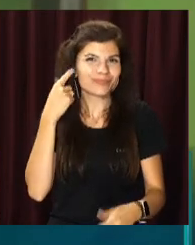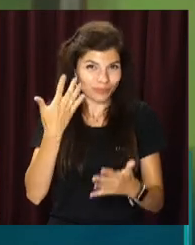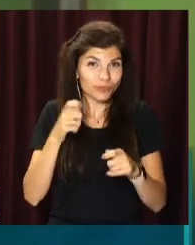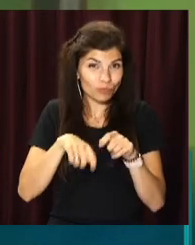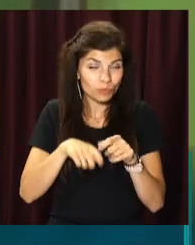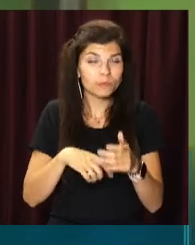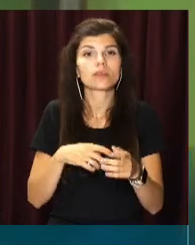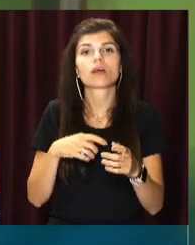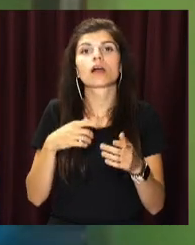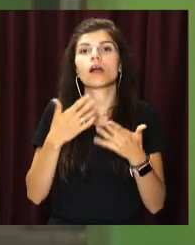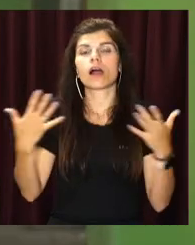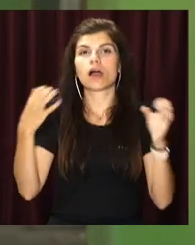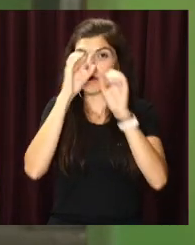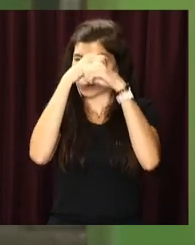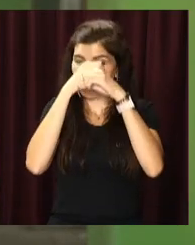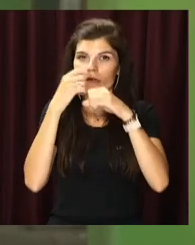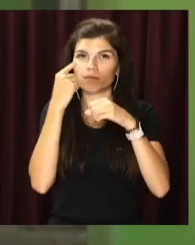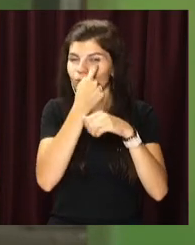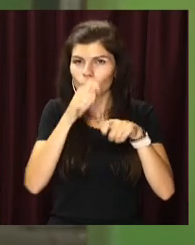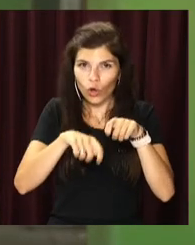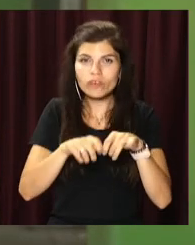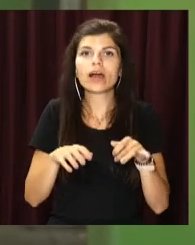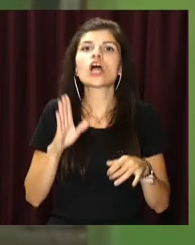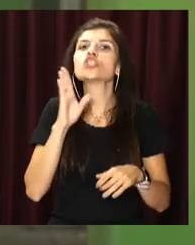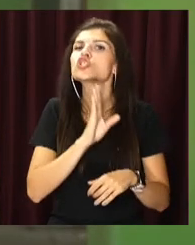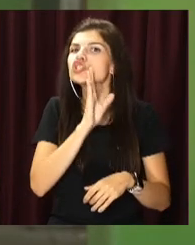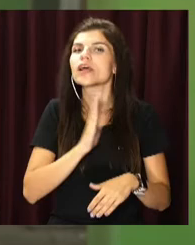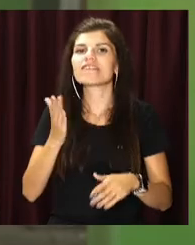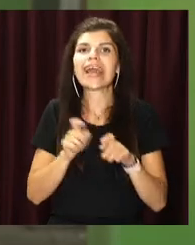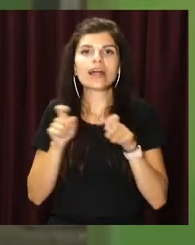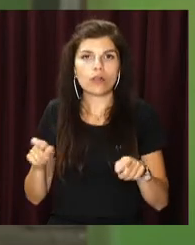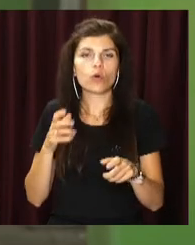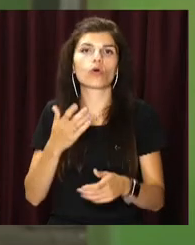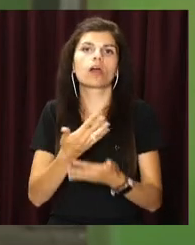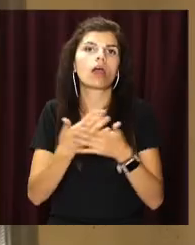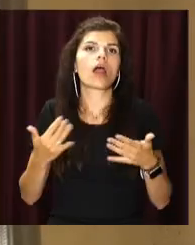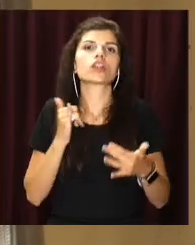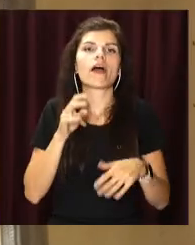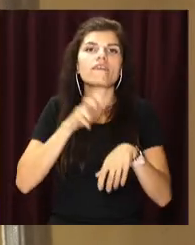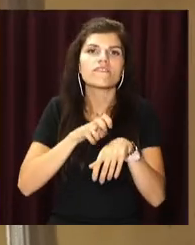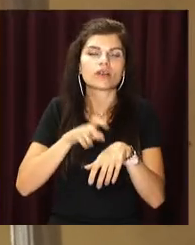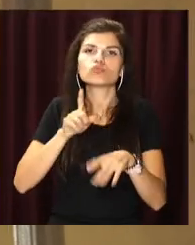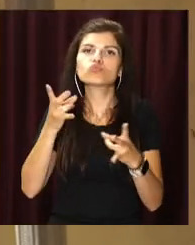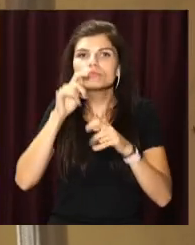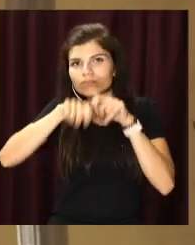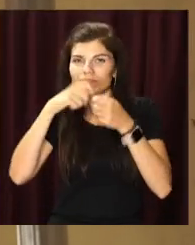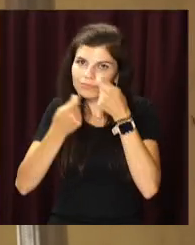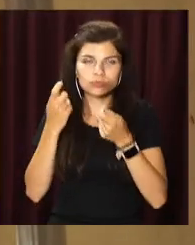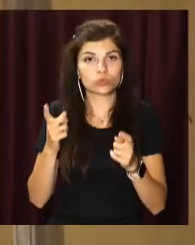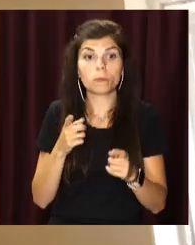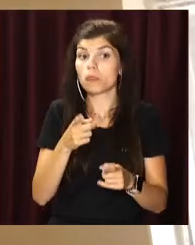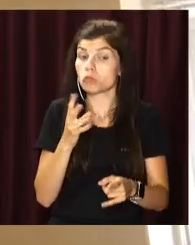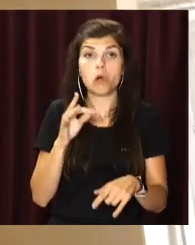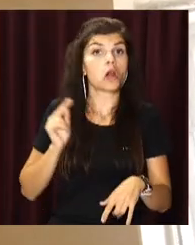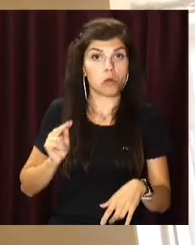там офтальмоскопи сучасні закуповувати, гінекологічні кресла, кольпоскопи для гінекологів. Але ремонт не перервав роботу